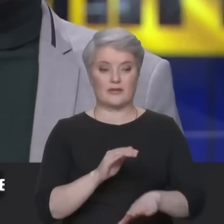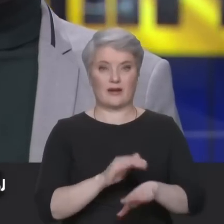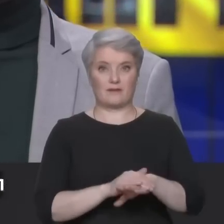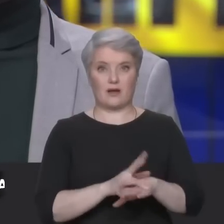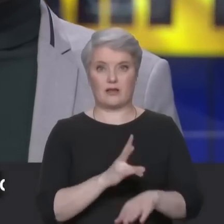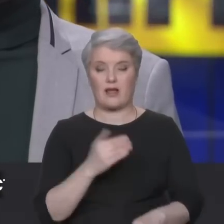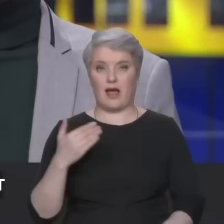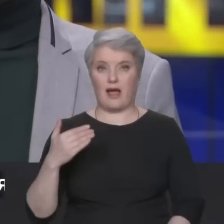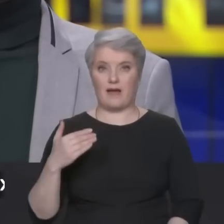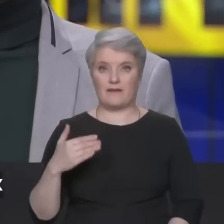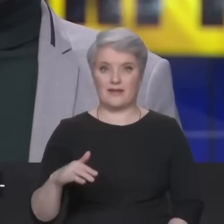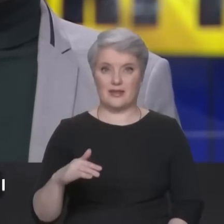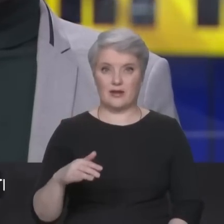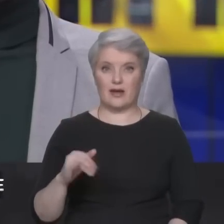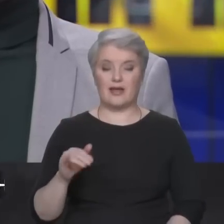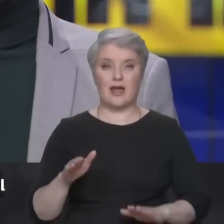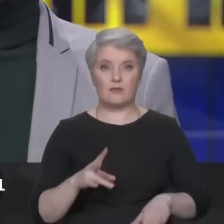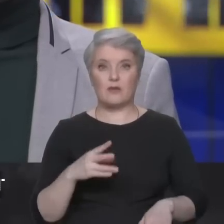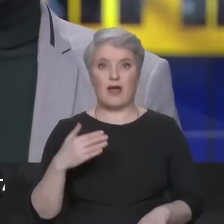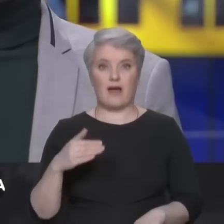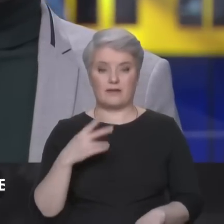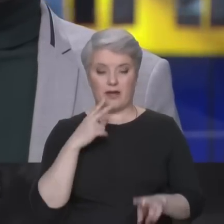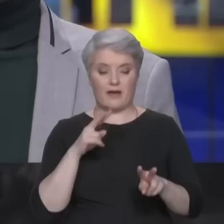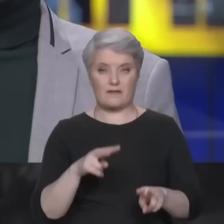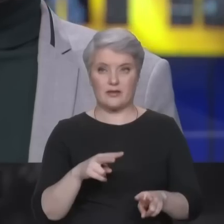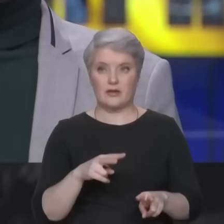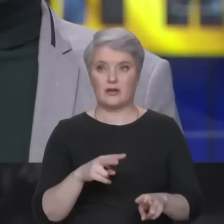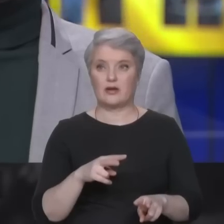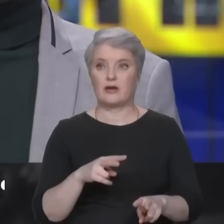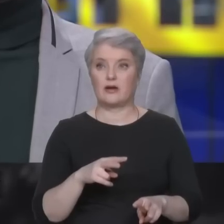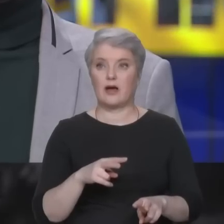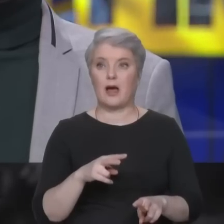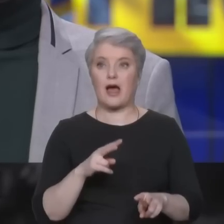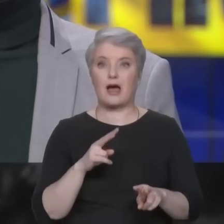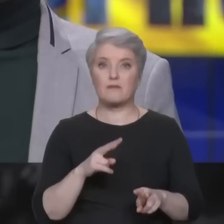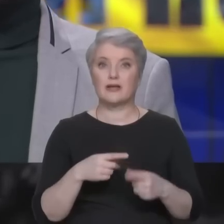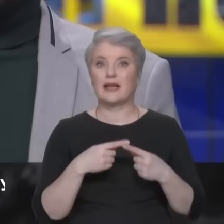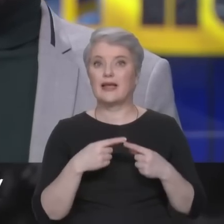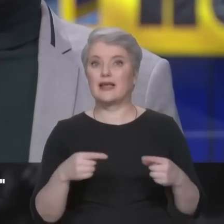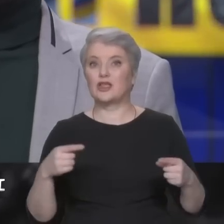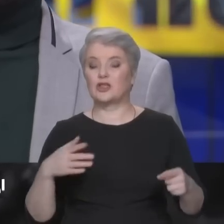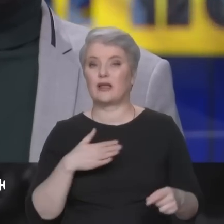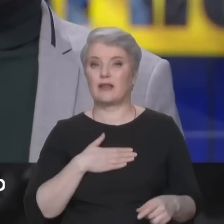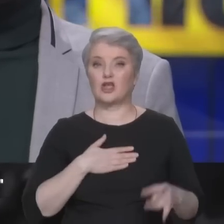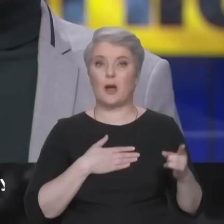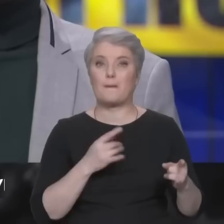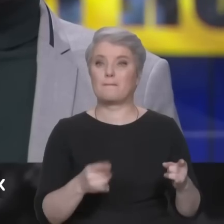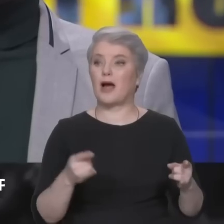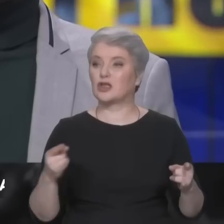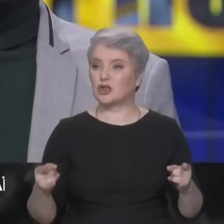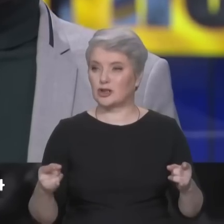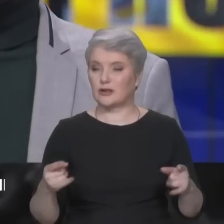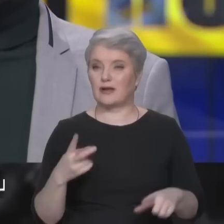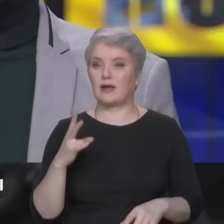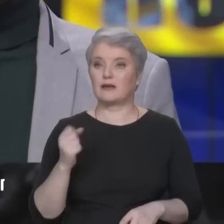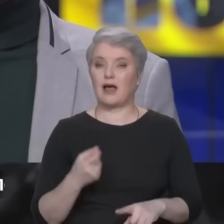відео, і потім, можу сказати, ну, на відео зроблено, що вони бачили і інші наші машини, на